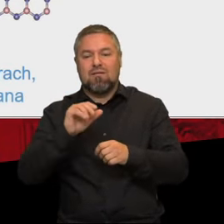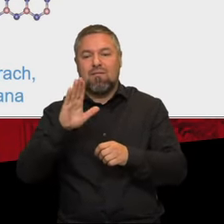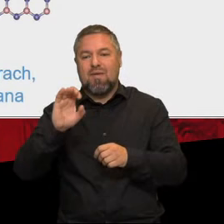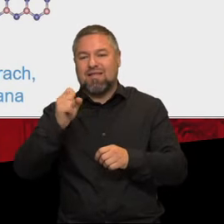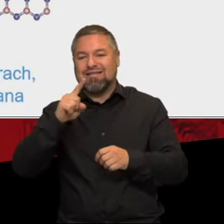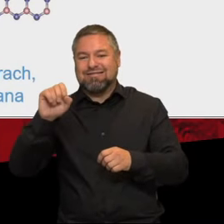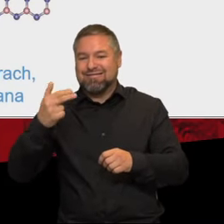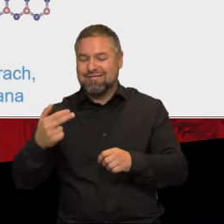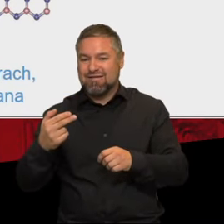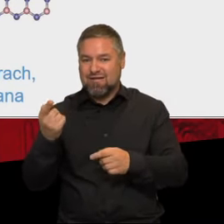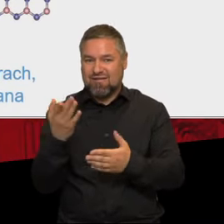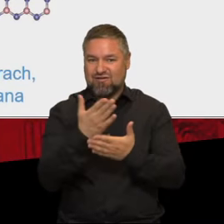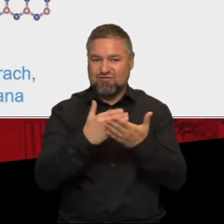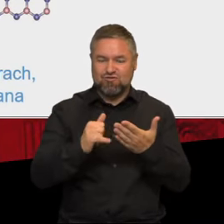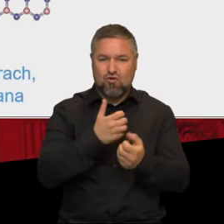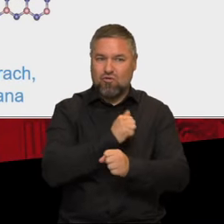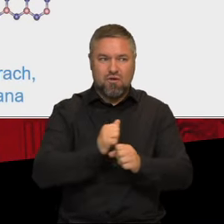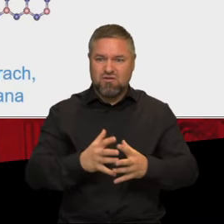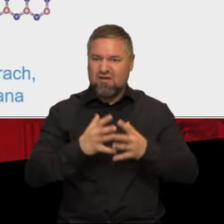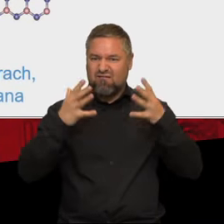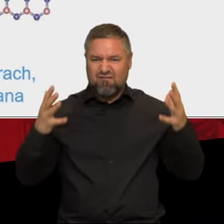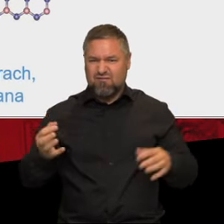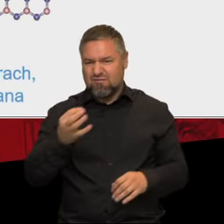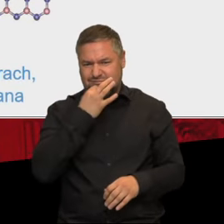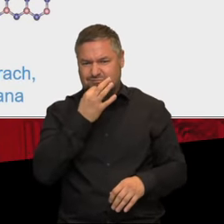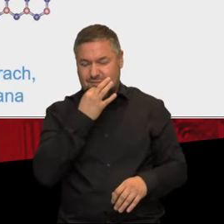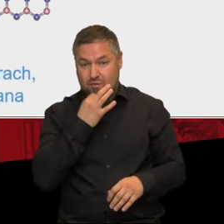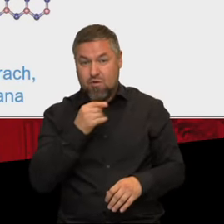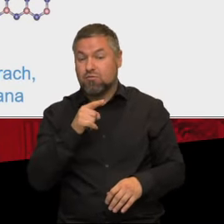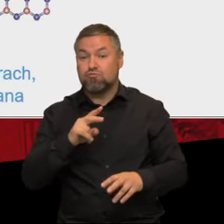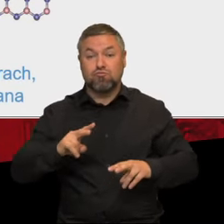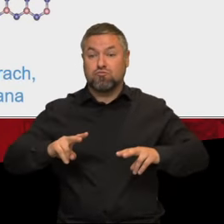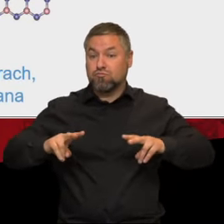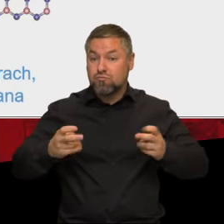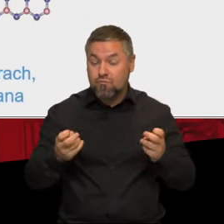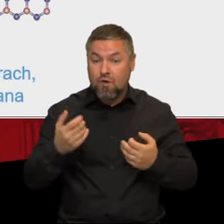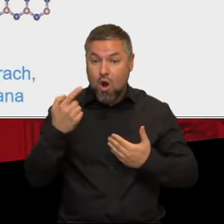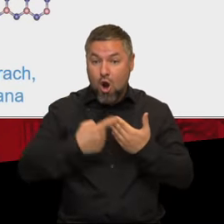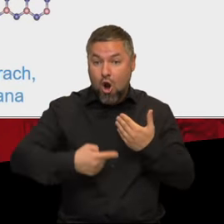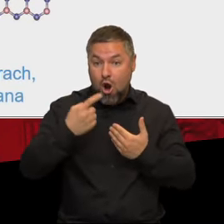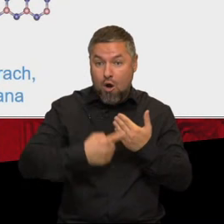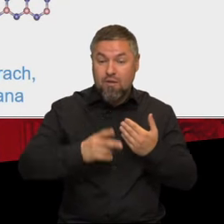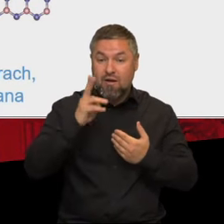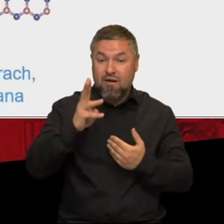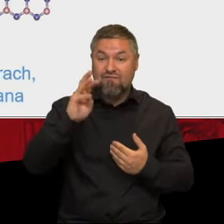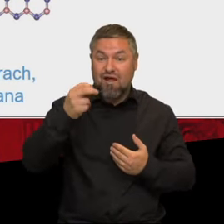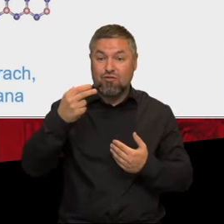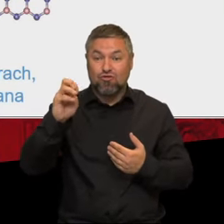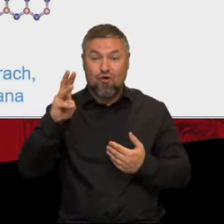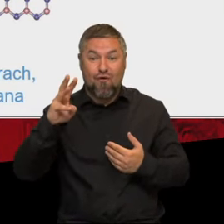więcej, a więc na pewno nie jest to wielka skala. Bierze się to stąd, że obliczenia kwantowe